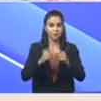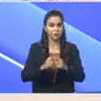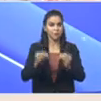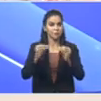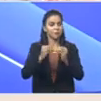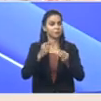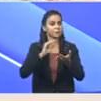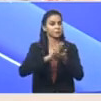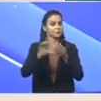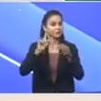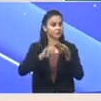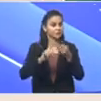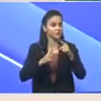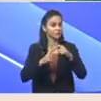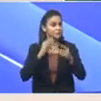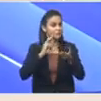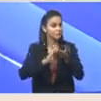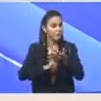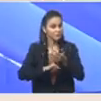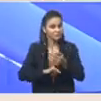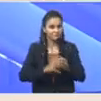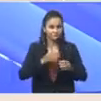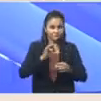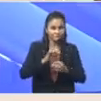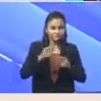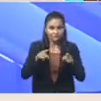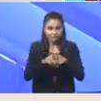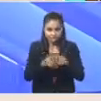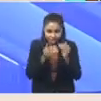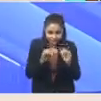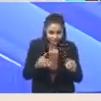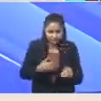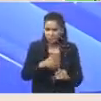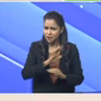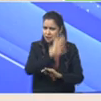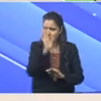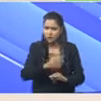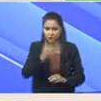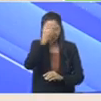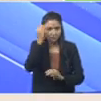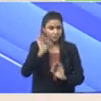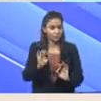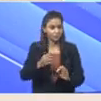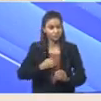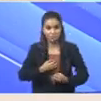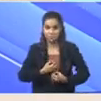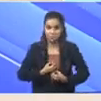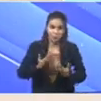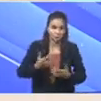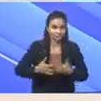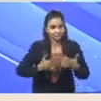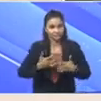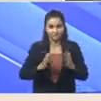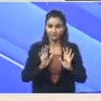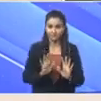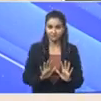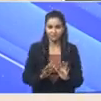था। बच्चे तो इसे कभी भूल नहीं सकते। कितना एक्साइटमेंट था छोटा भीम को लेकर।